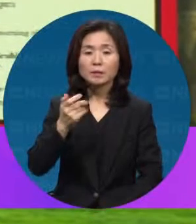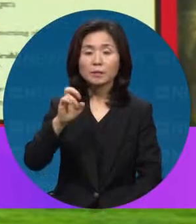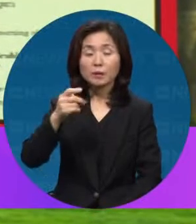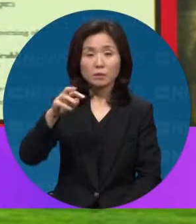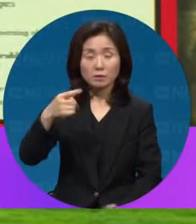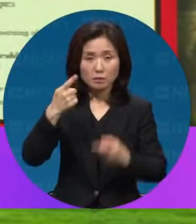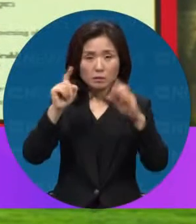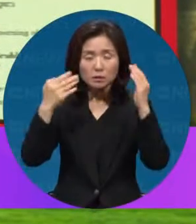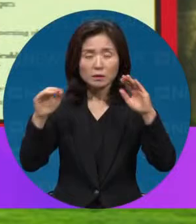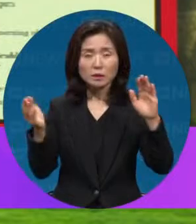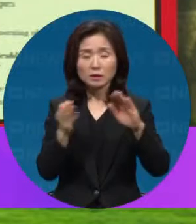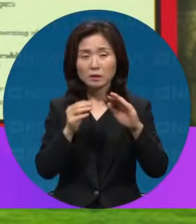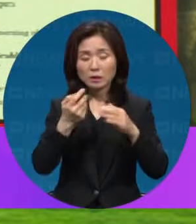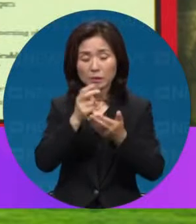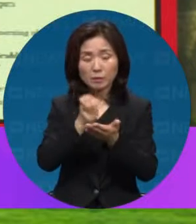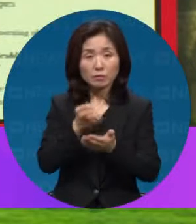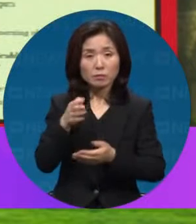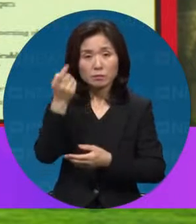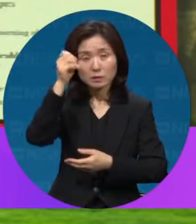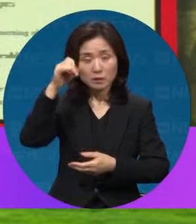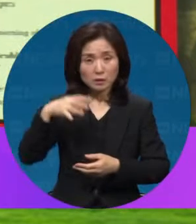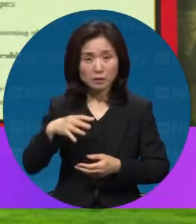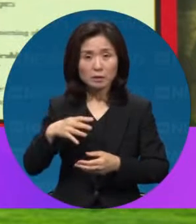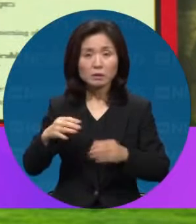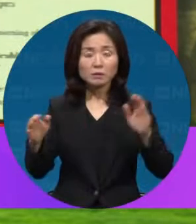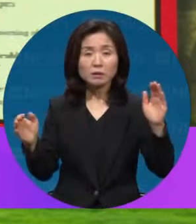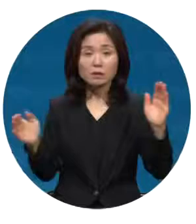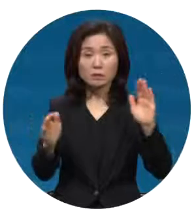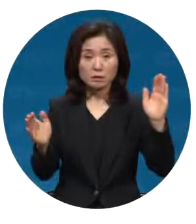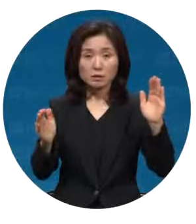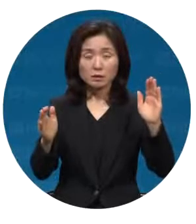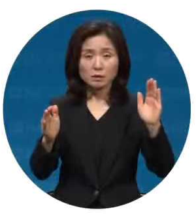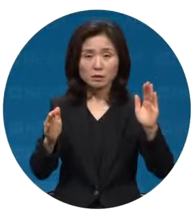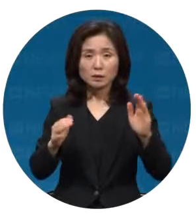못할 위기에 처한 건데요. 60초 뉴스에서 만나보시죠.